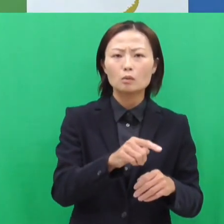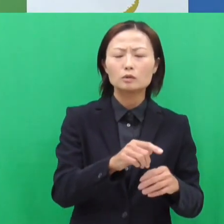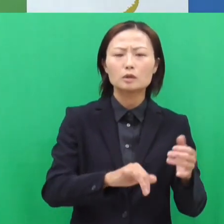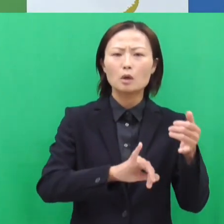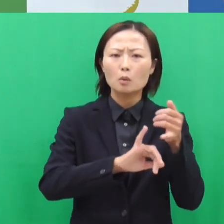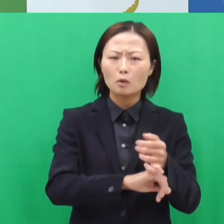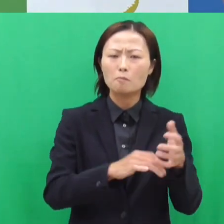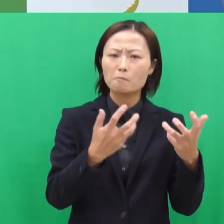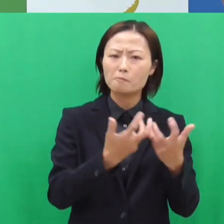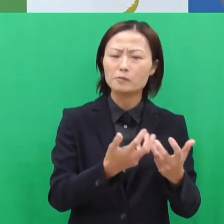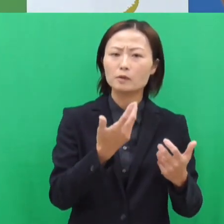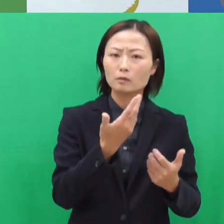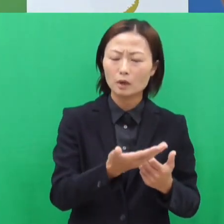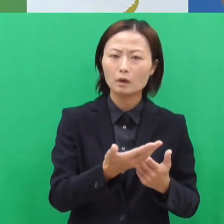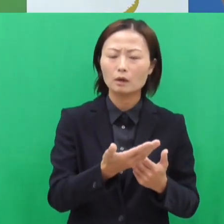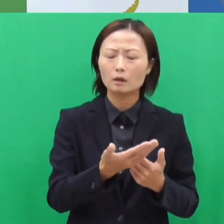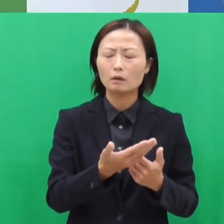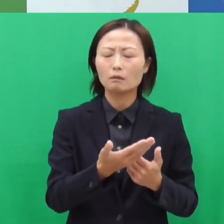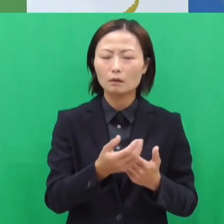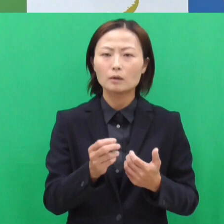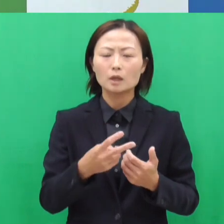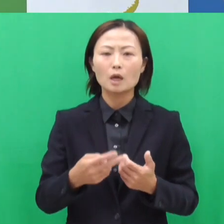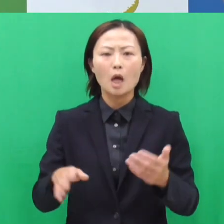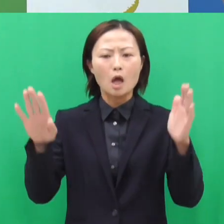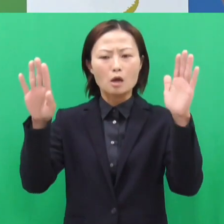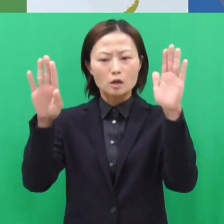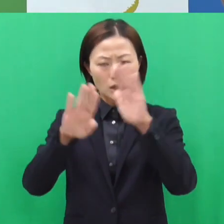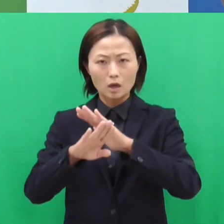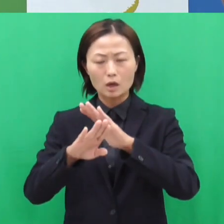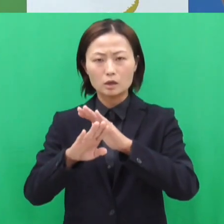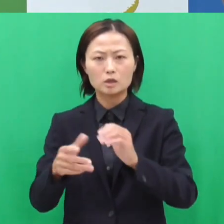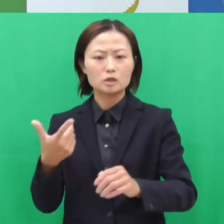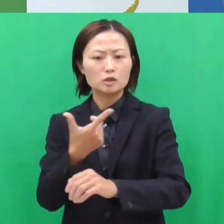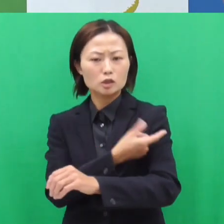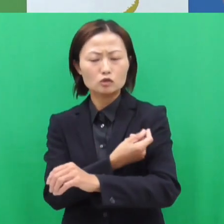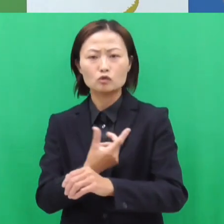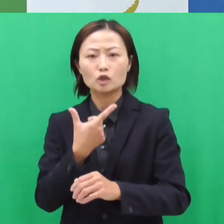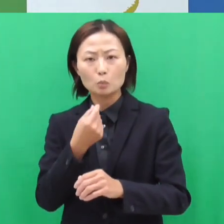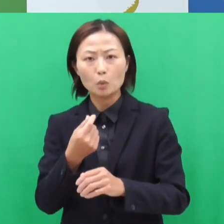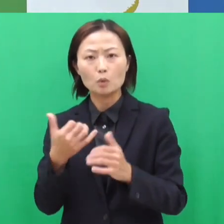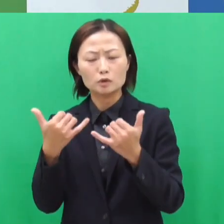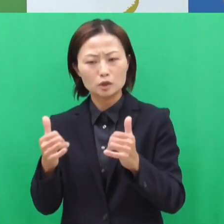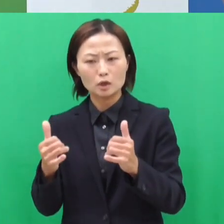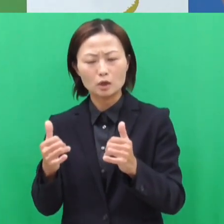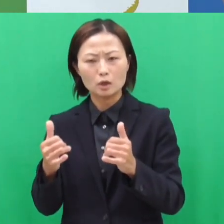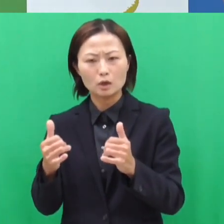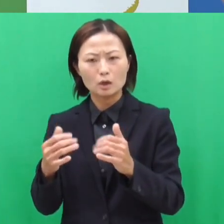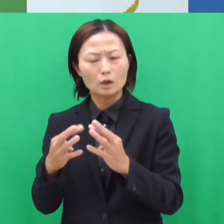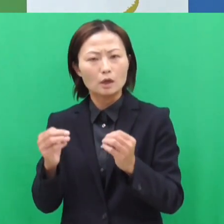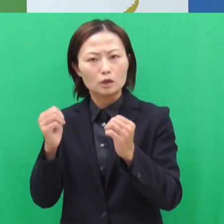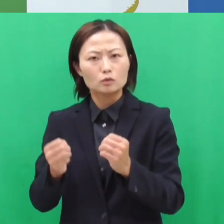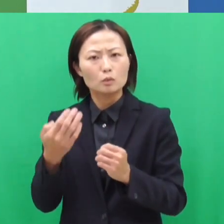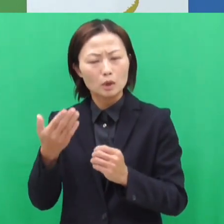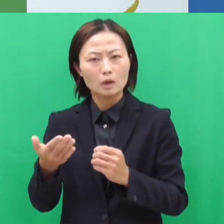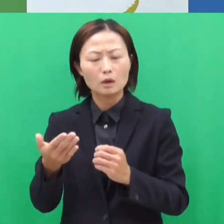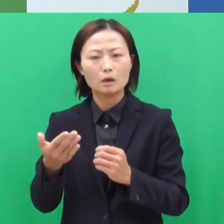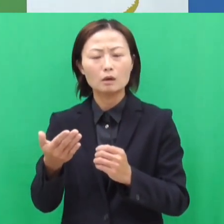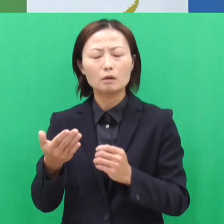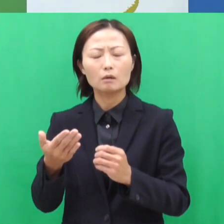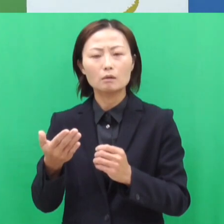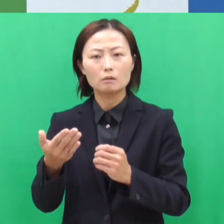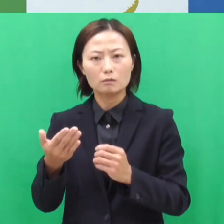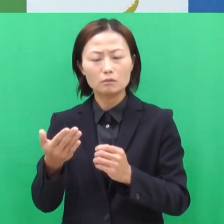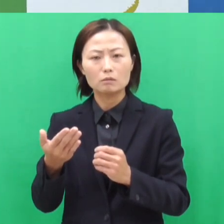あるのかあるいはこう夜間の接種の需要あると見込んでいるのかとかそういったこう現状の摂取率を踏まえてのこの